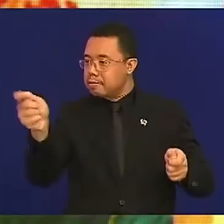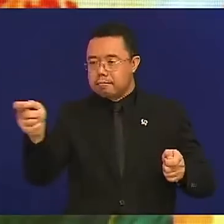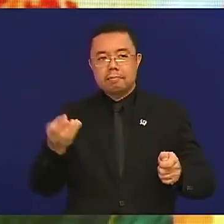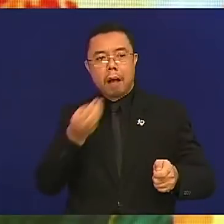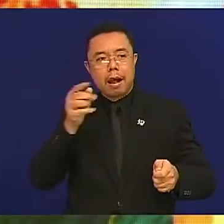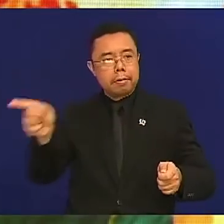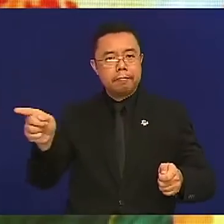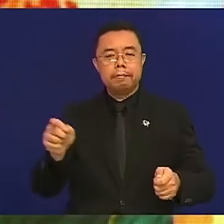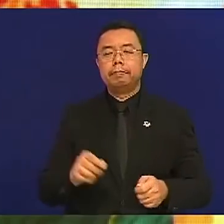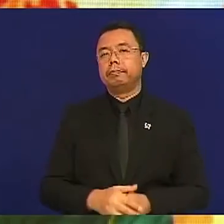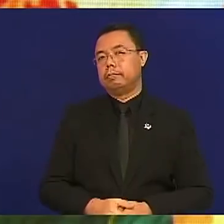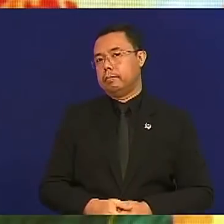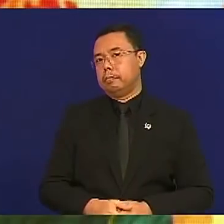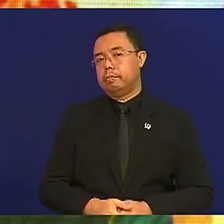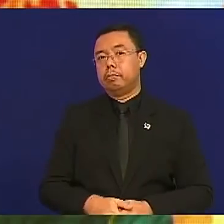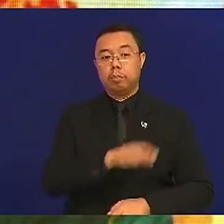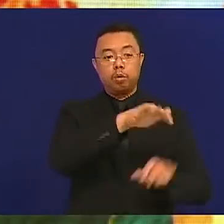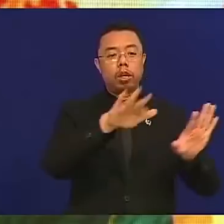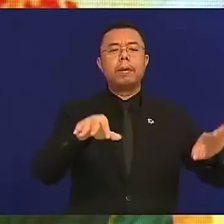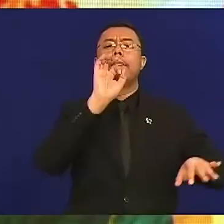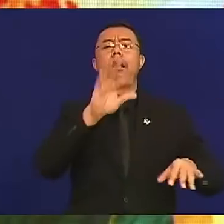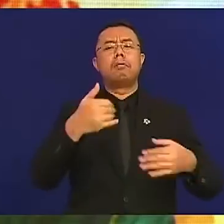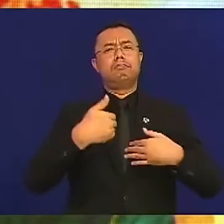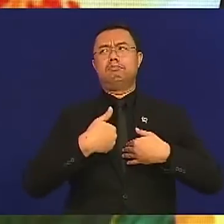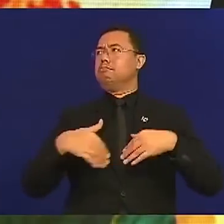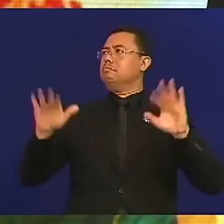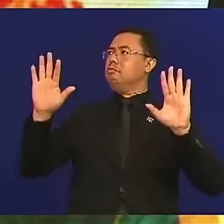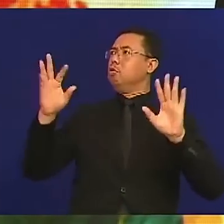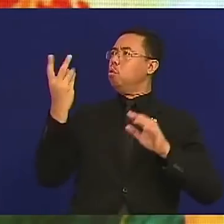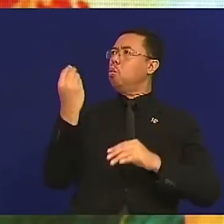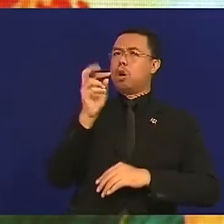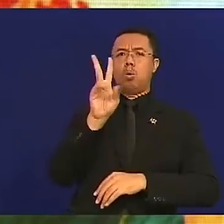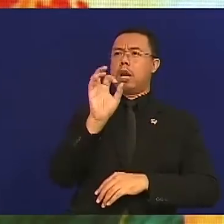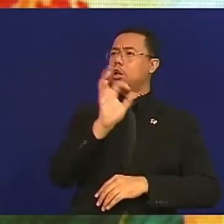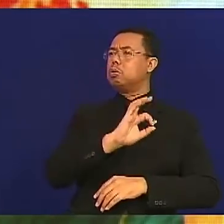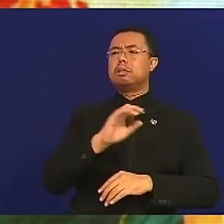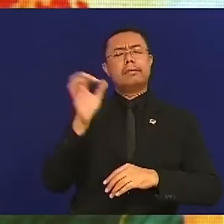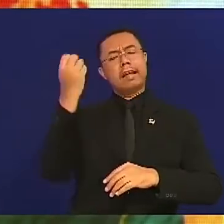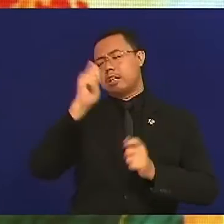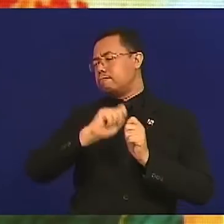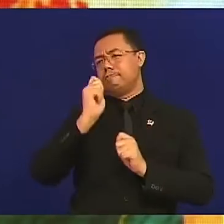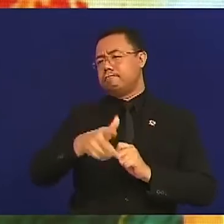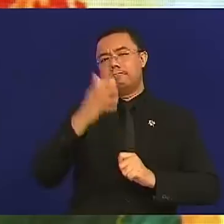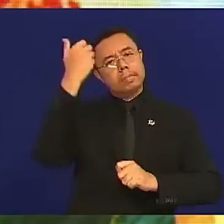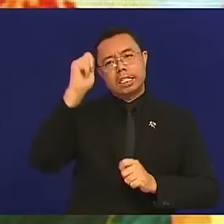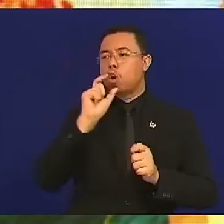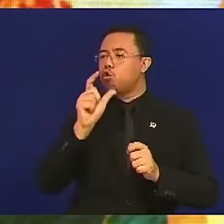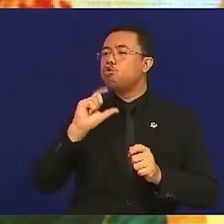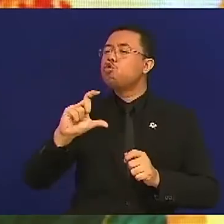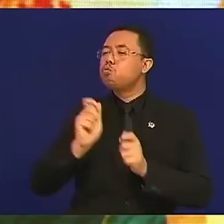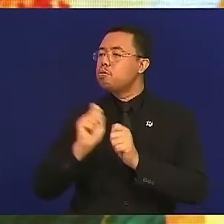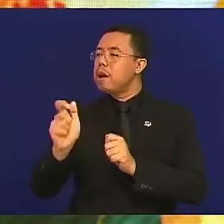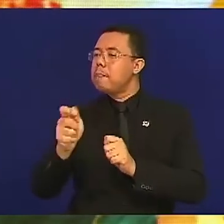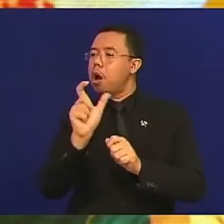mereka makanan. Murid-muridnya berkata, Tuhan, uang 200 dinar tidak cukup untuk uang sebanyak ini, untuk